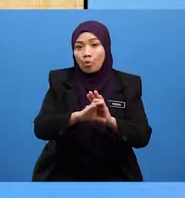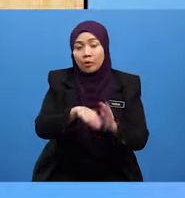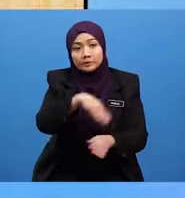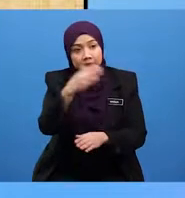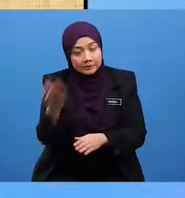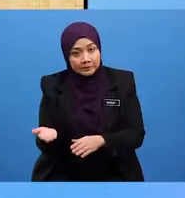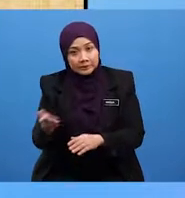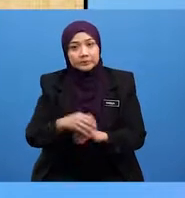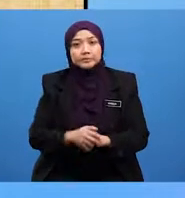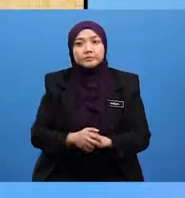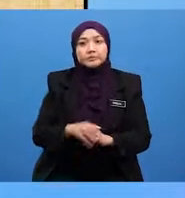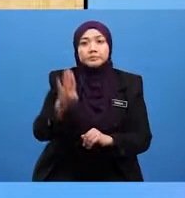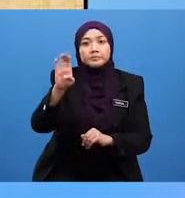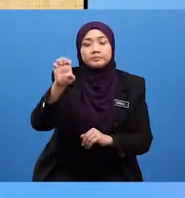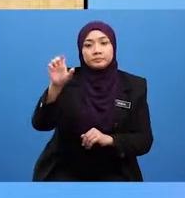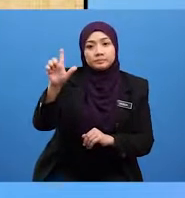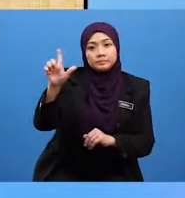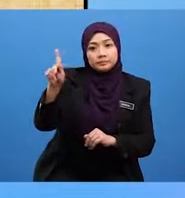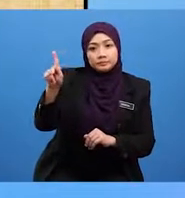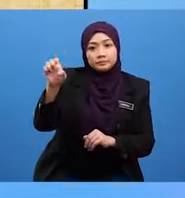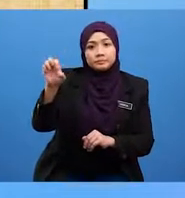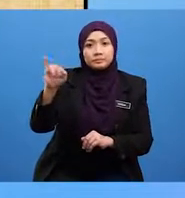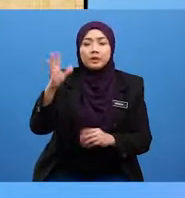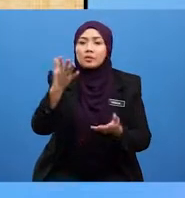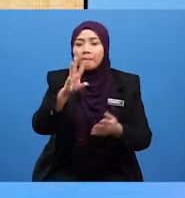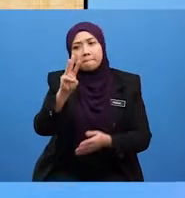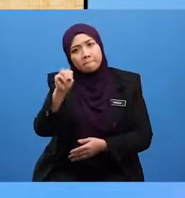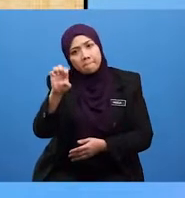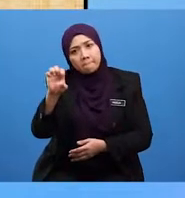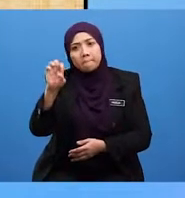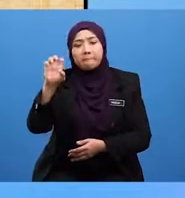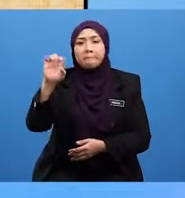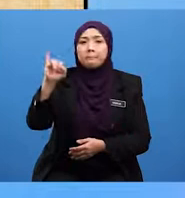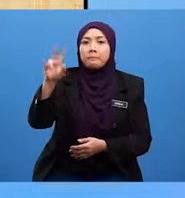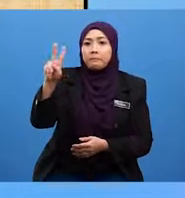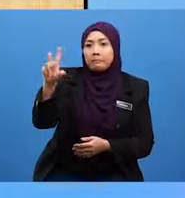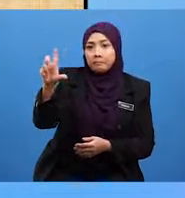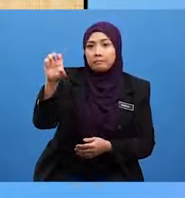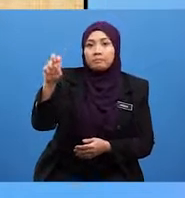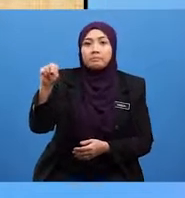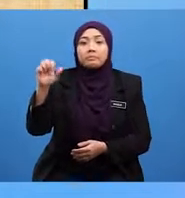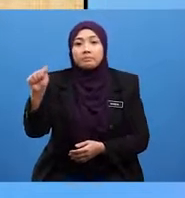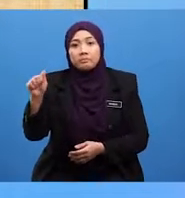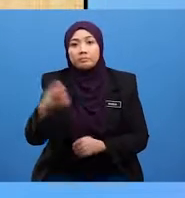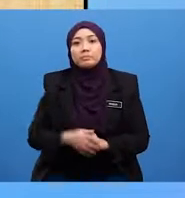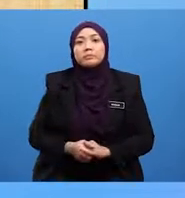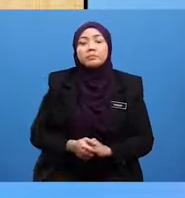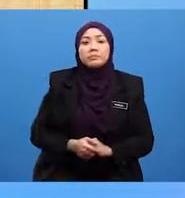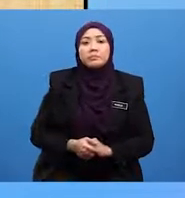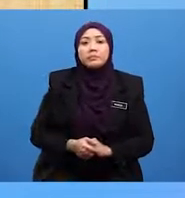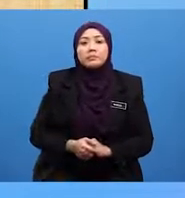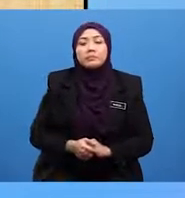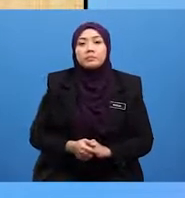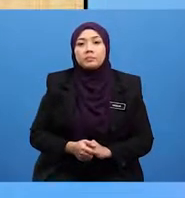ialah bakelit, melamina dan polimer epoksi.